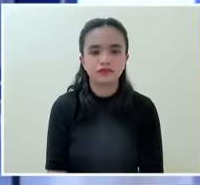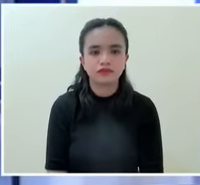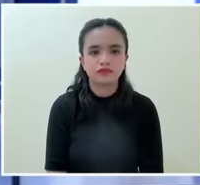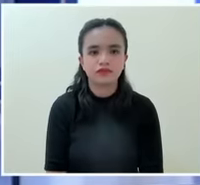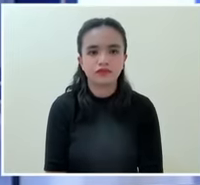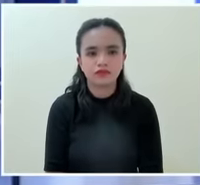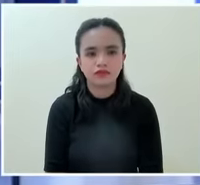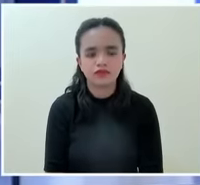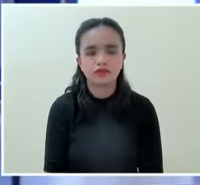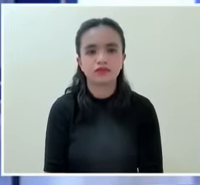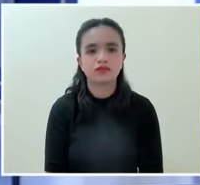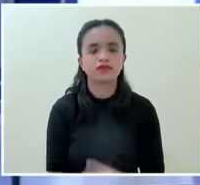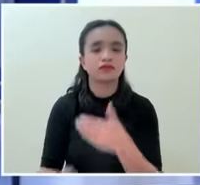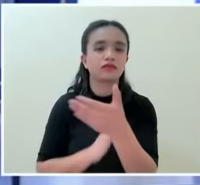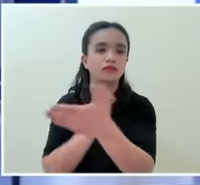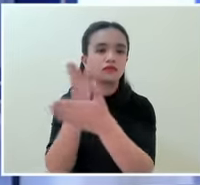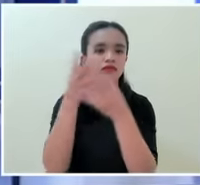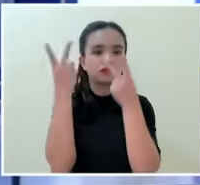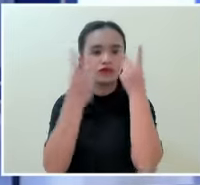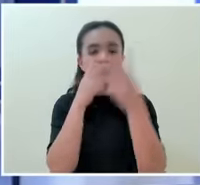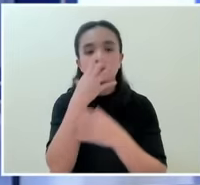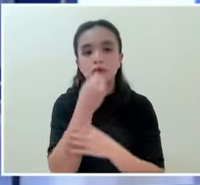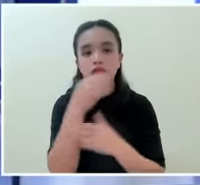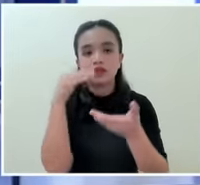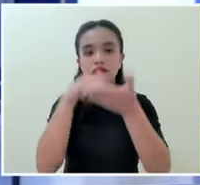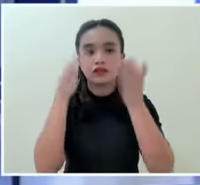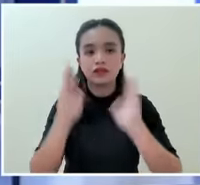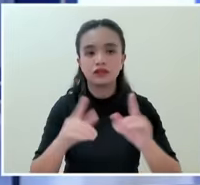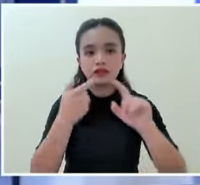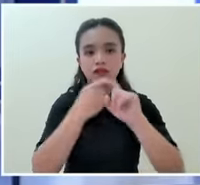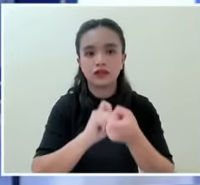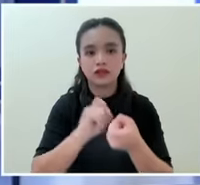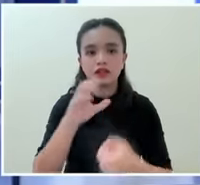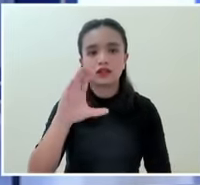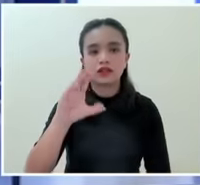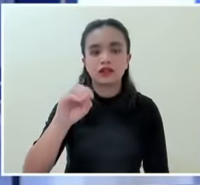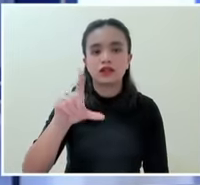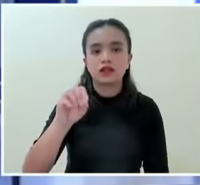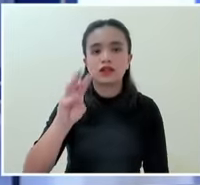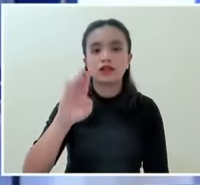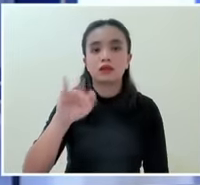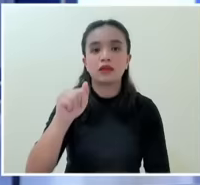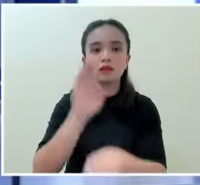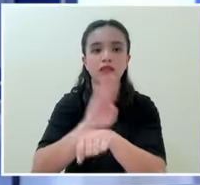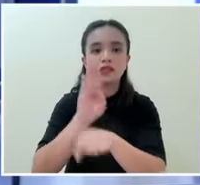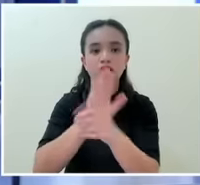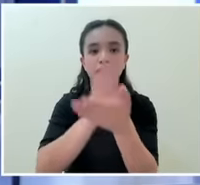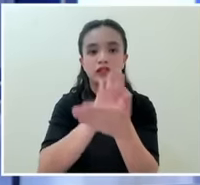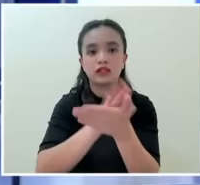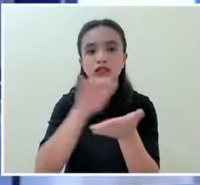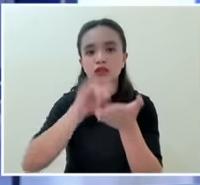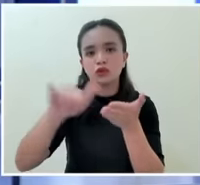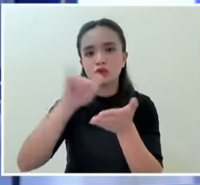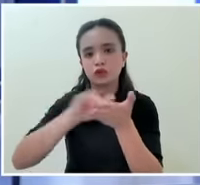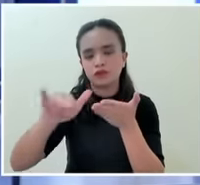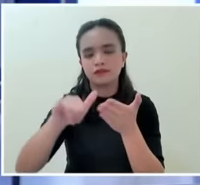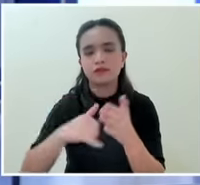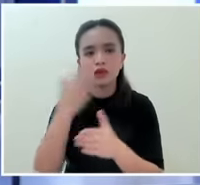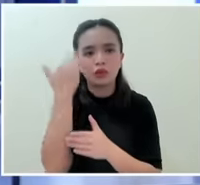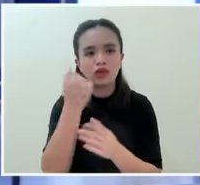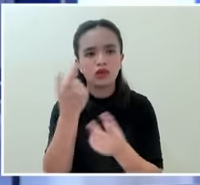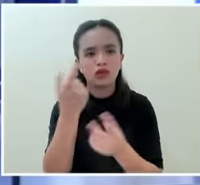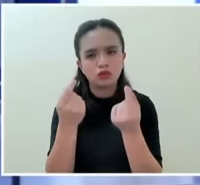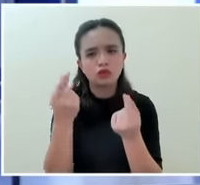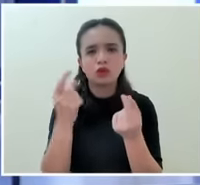Bumisita sa ABS-CBN ang ilang mag-aaral mula sa Columbia Business School ng New York City para alamin ang